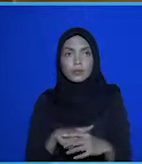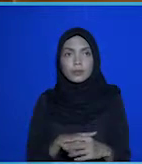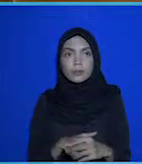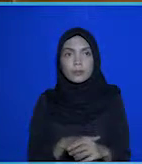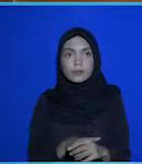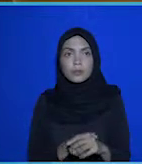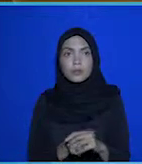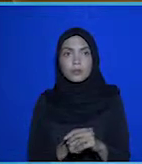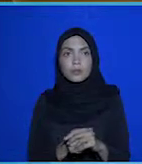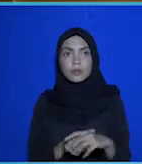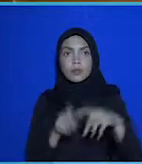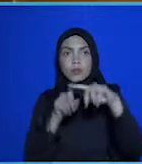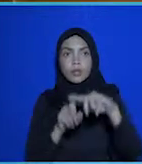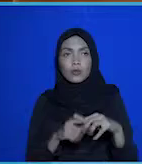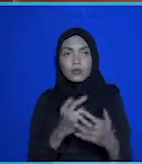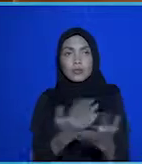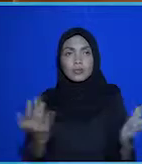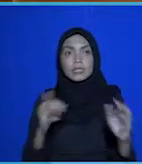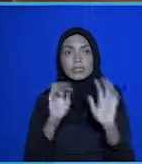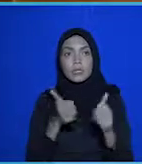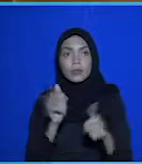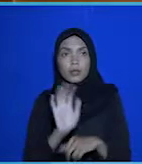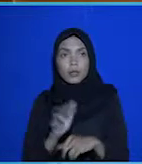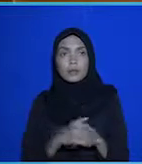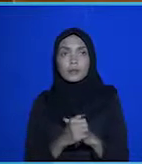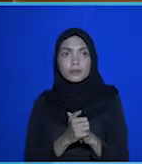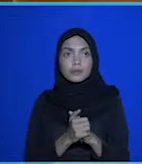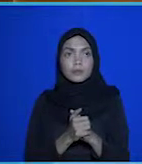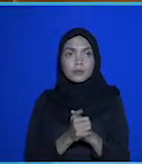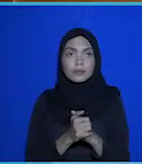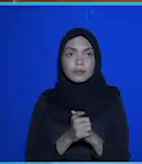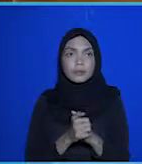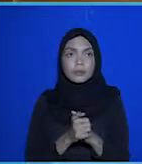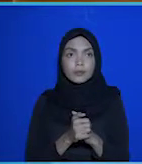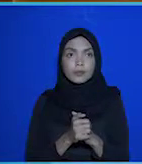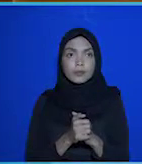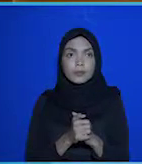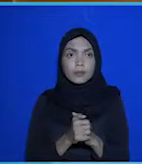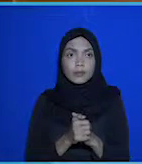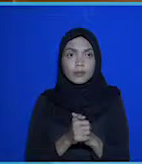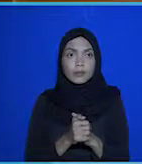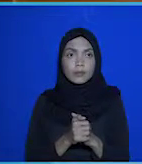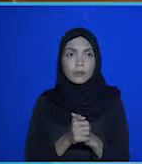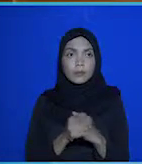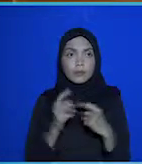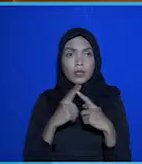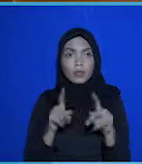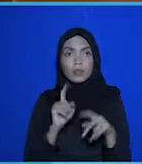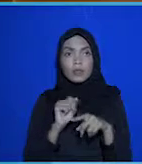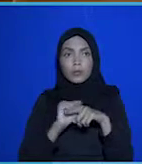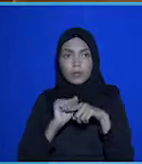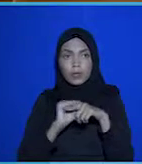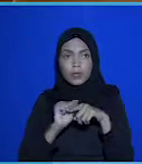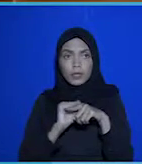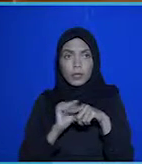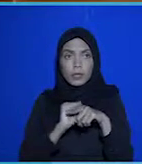sangat tergantung dari kesiapan masyarakat. Ya, tapi kita mempercepat melakukan pelatihan